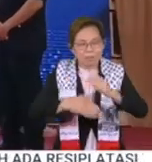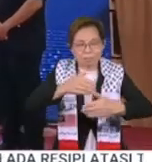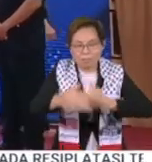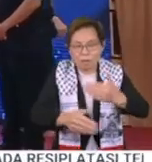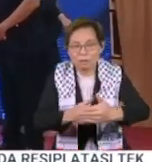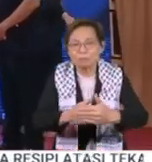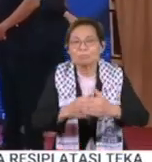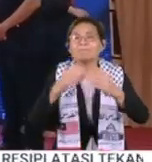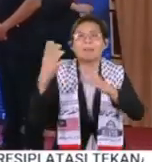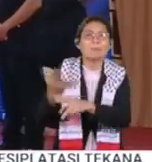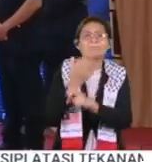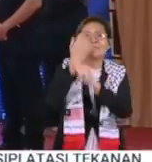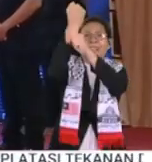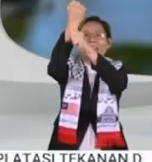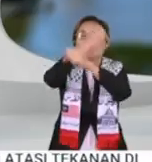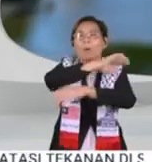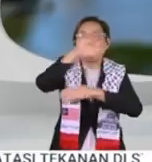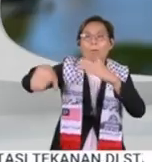tercapai secara holistik.